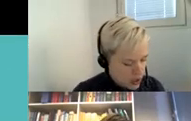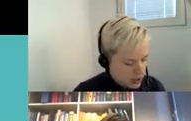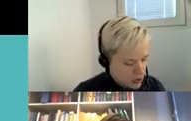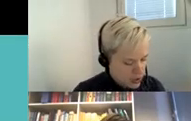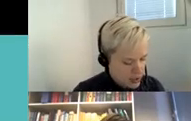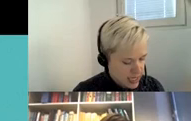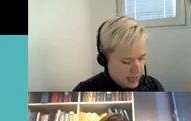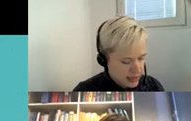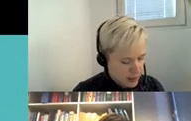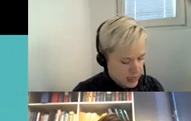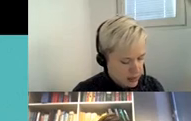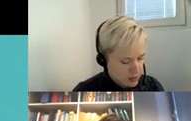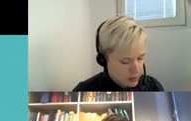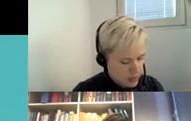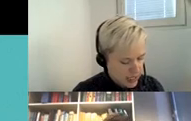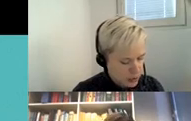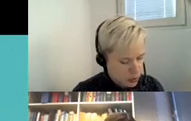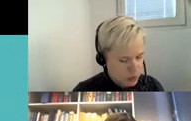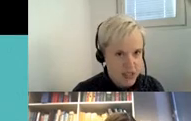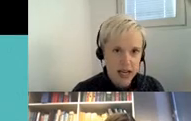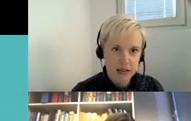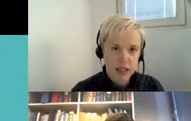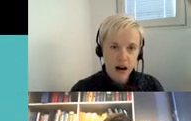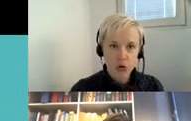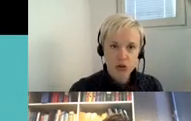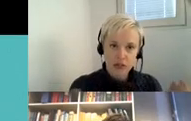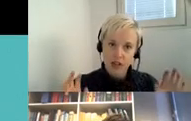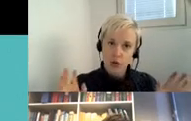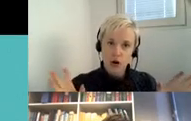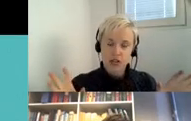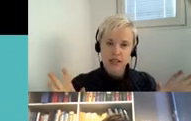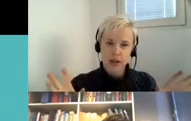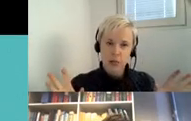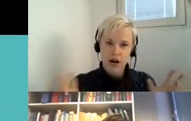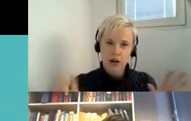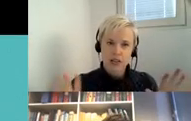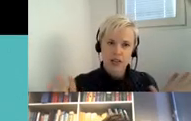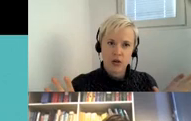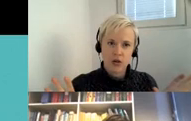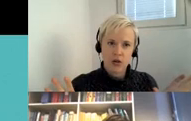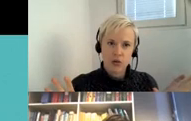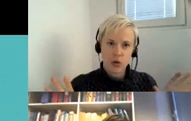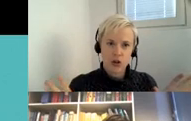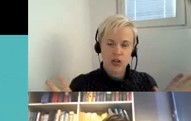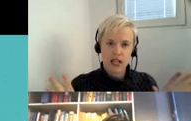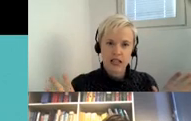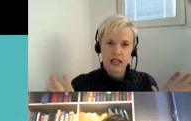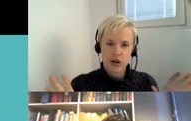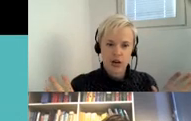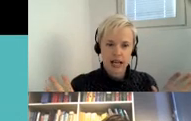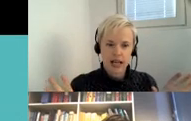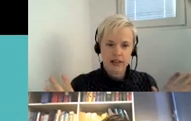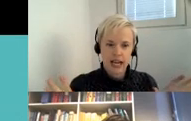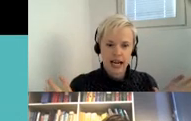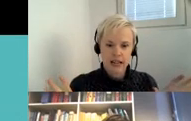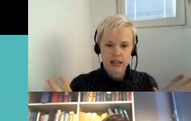2026, niin mua kiinnostaa se, että minkä tyyppisiä alustavia tuloksia silloin mahdollisesti on tulossa, että